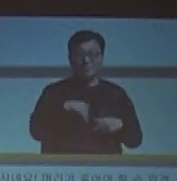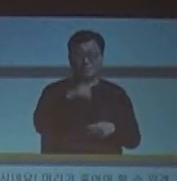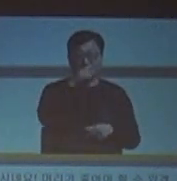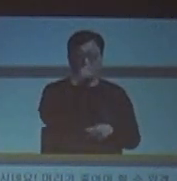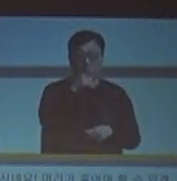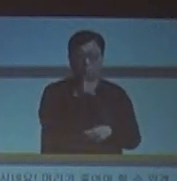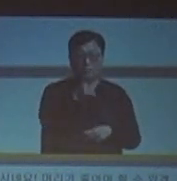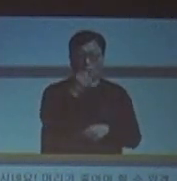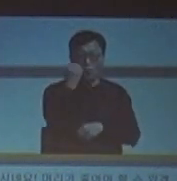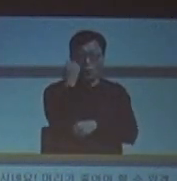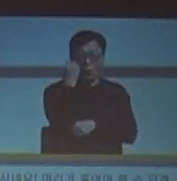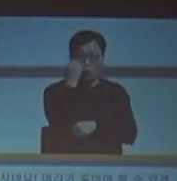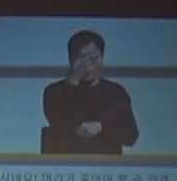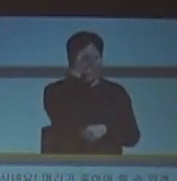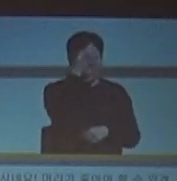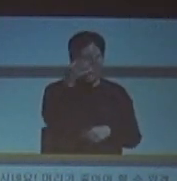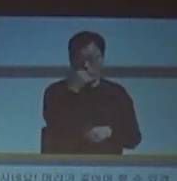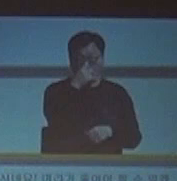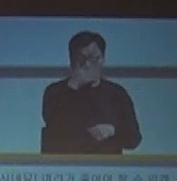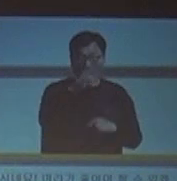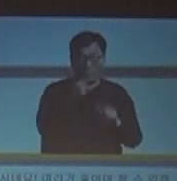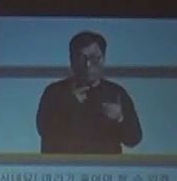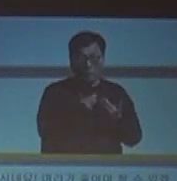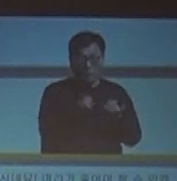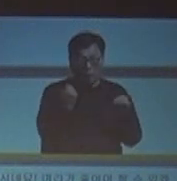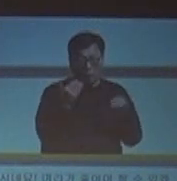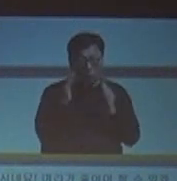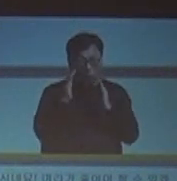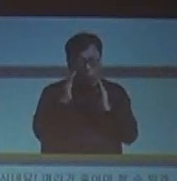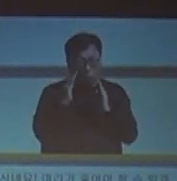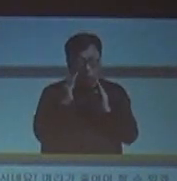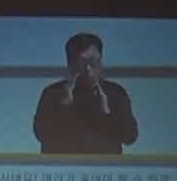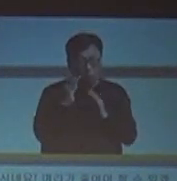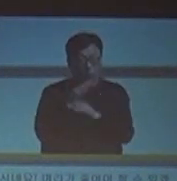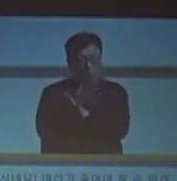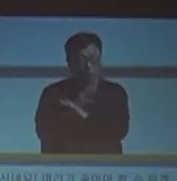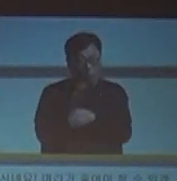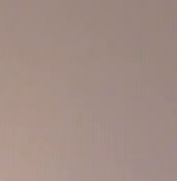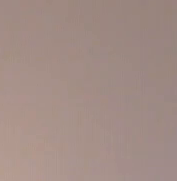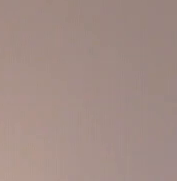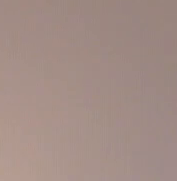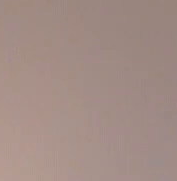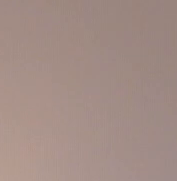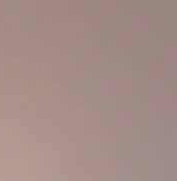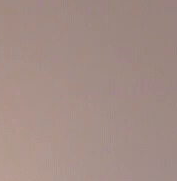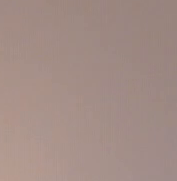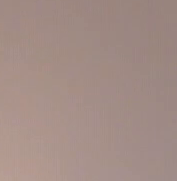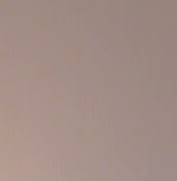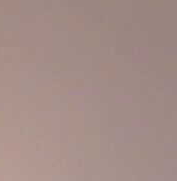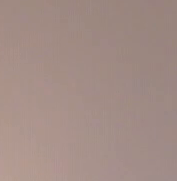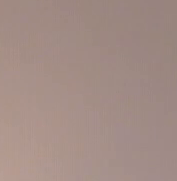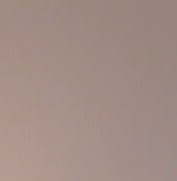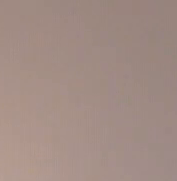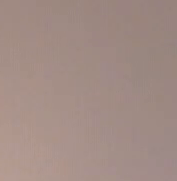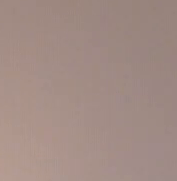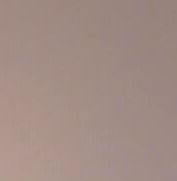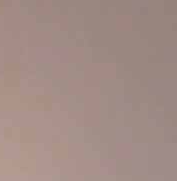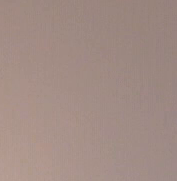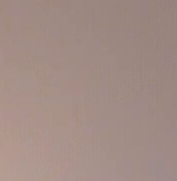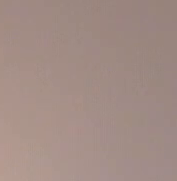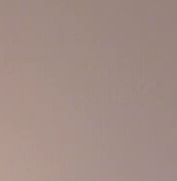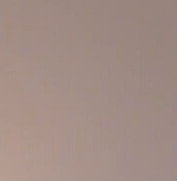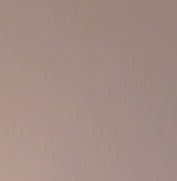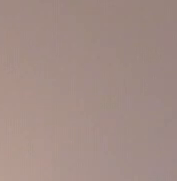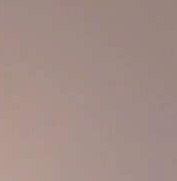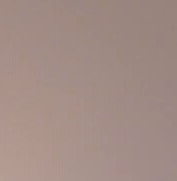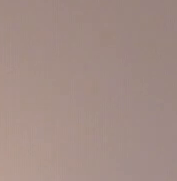본능적 띠인가요? 아님 따로 공부하시는지요? 답해 주시죠. 이게 공부한다고 되는 게